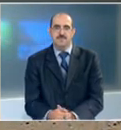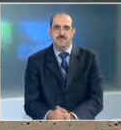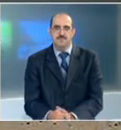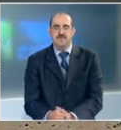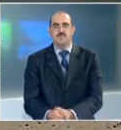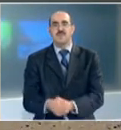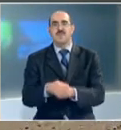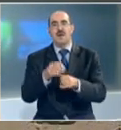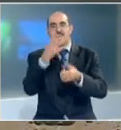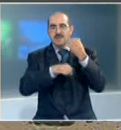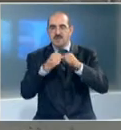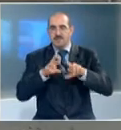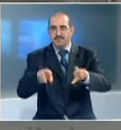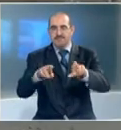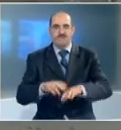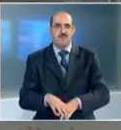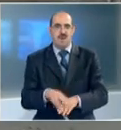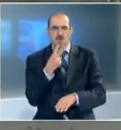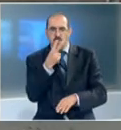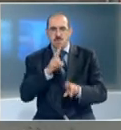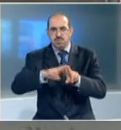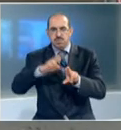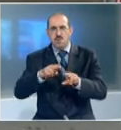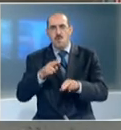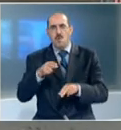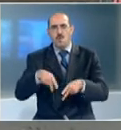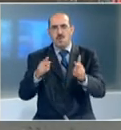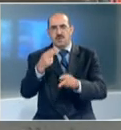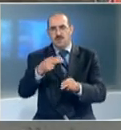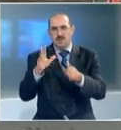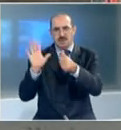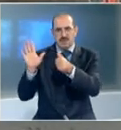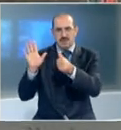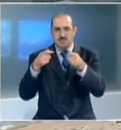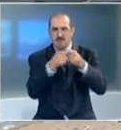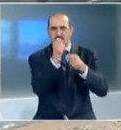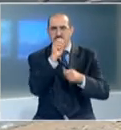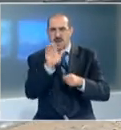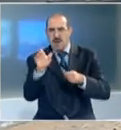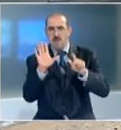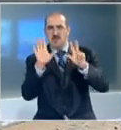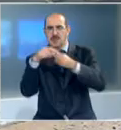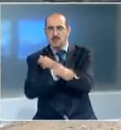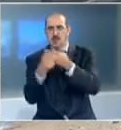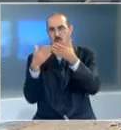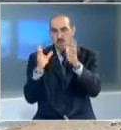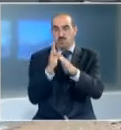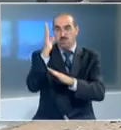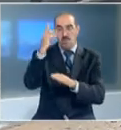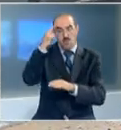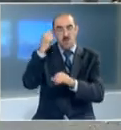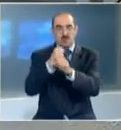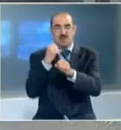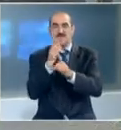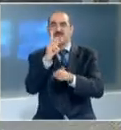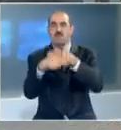وفي الأشغال العمومية، تابعتم تهيئة الطريق الوطني رقم 6 الرابط بين أدرار وبشار، تفتح آفاقا جديدة في مجال